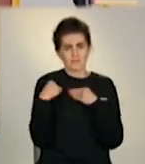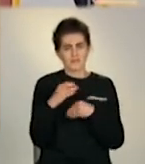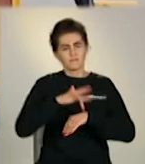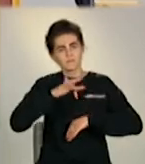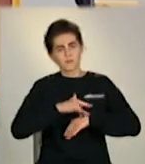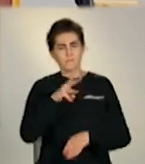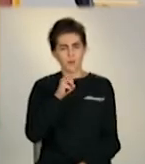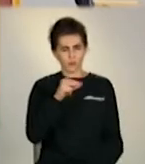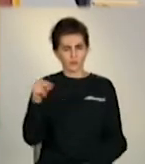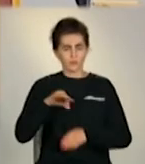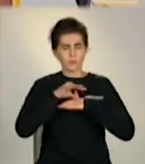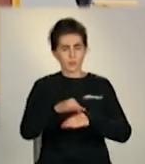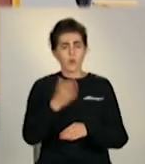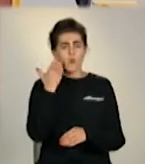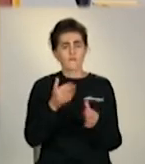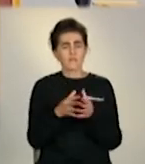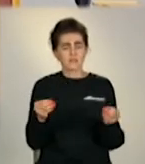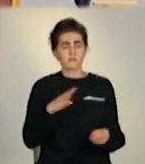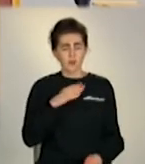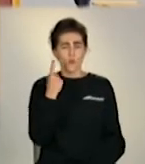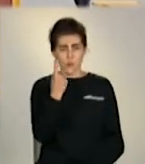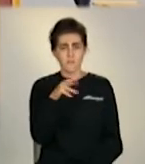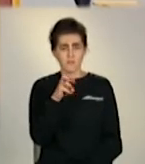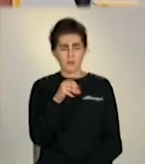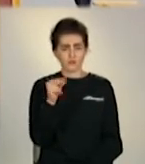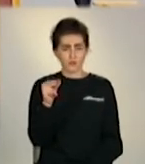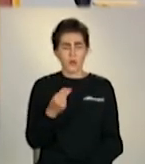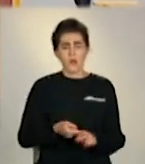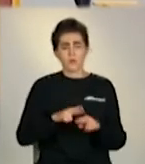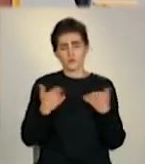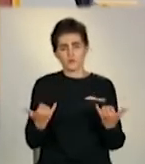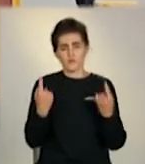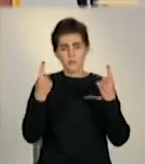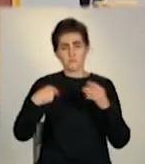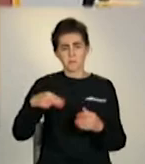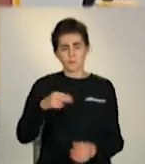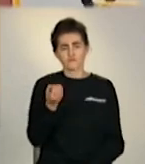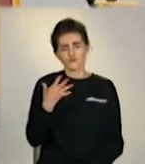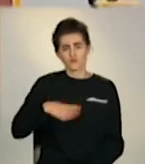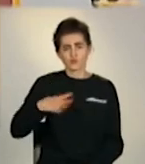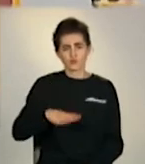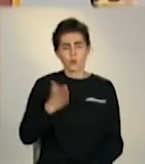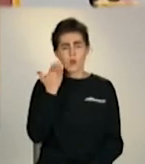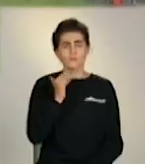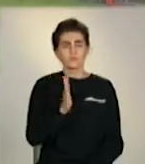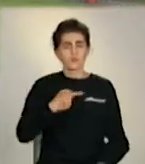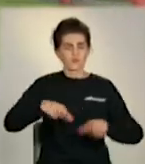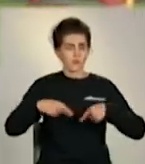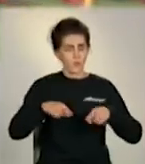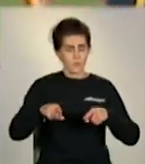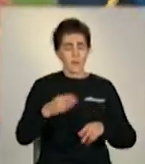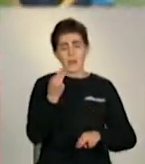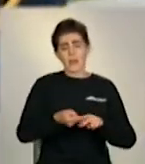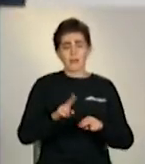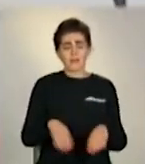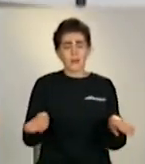матчі. Лише навесні був один такий матч. Зараз велика перерва, дуже зачекався я великого футболу. Втім,